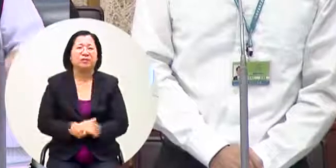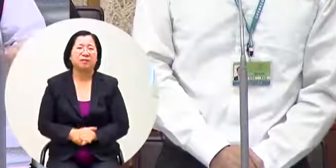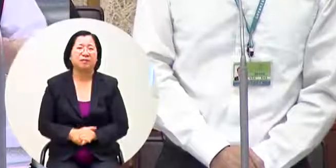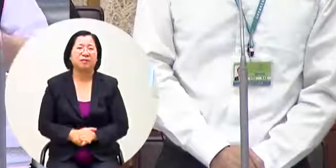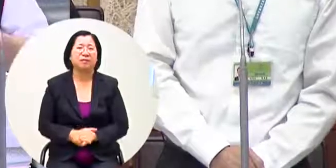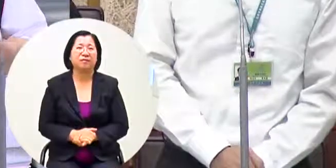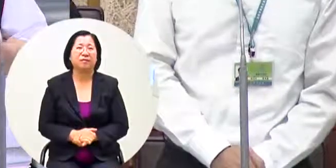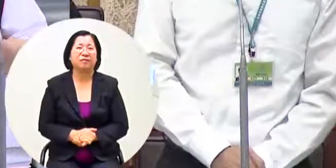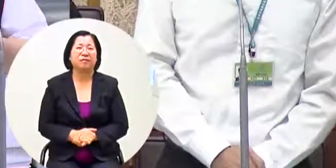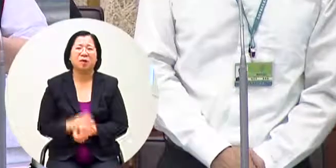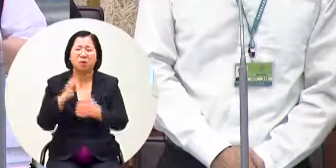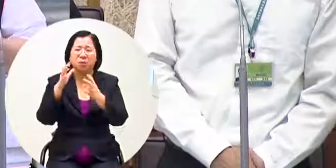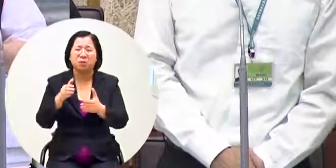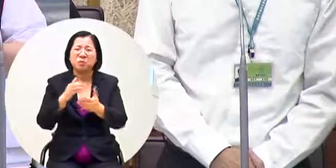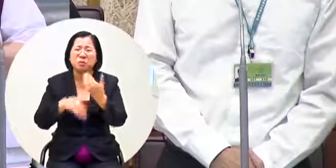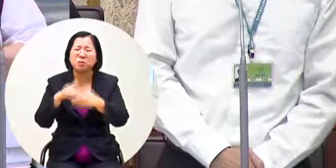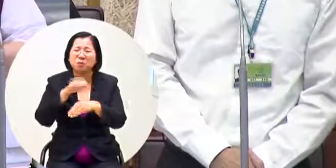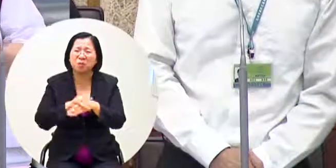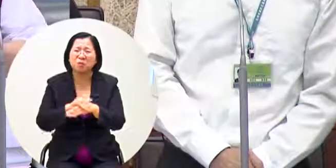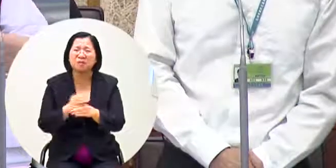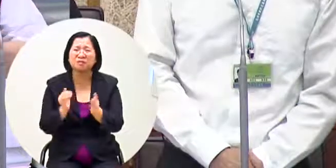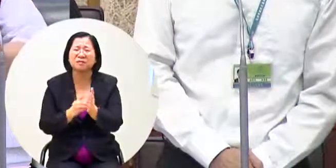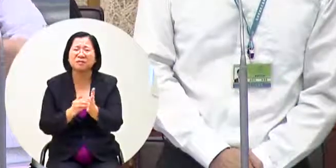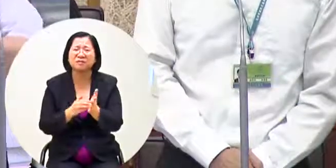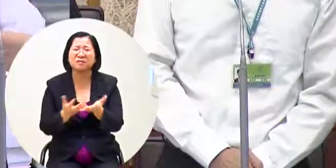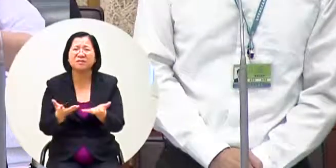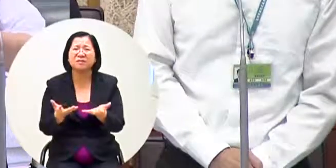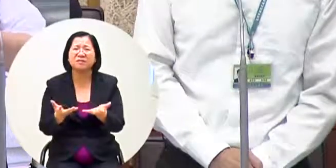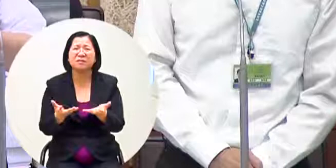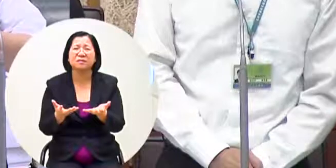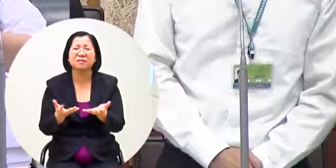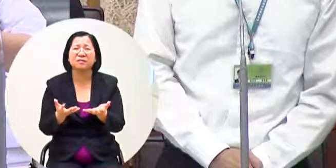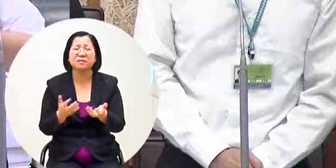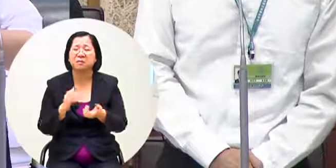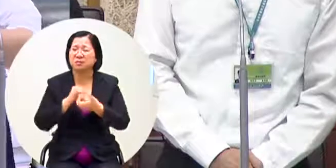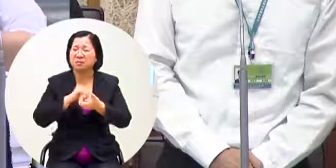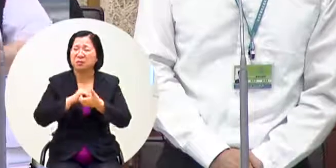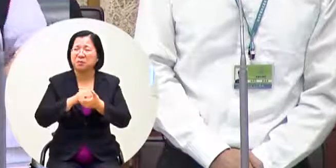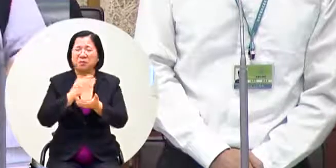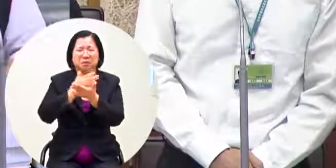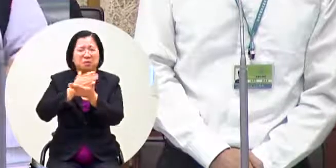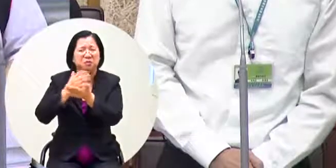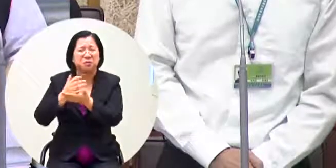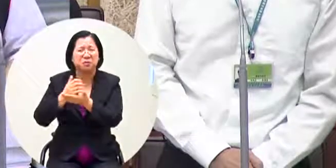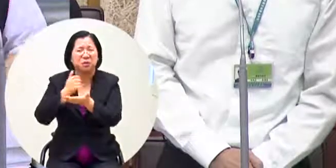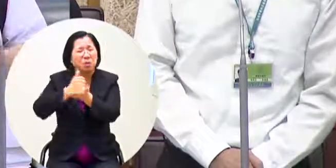吼。无一定有法度解决这货柜诶，这个运输